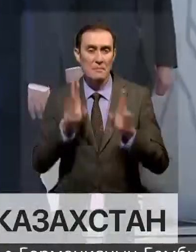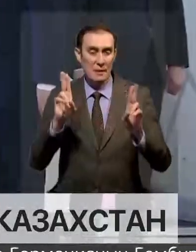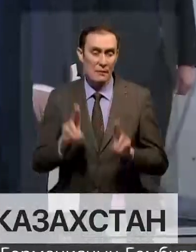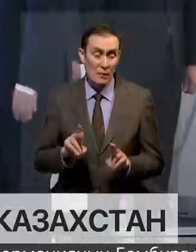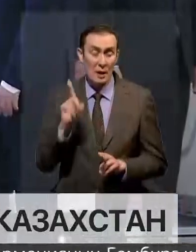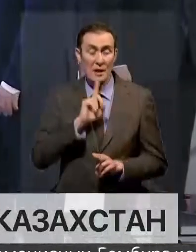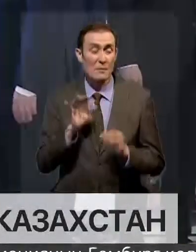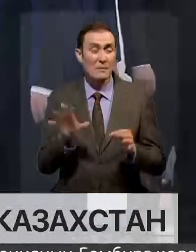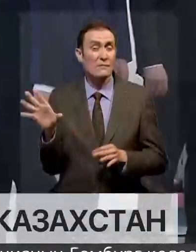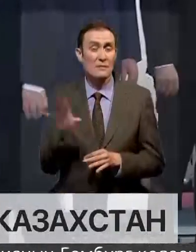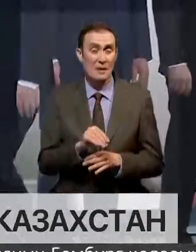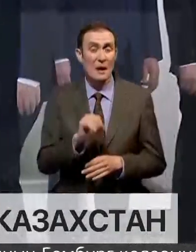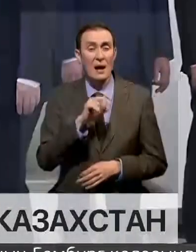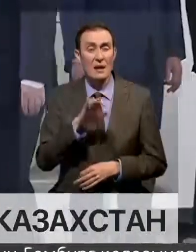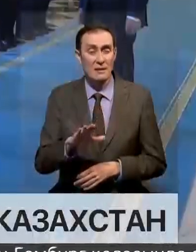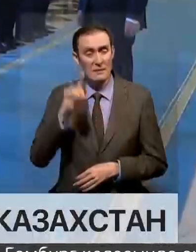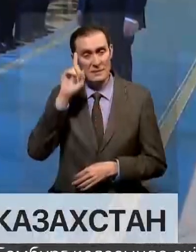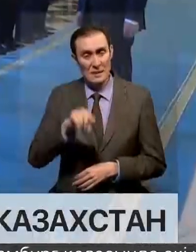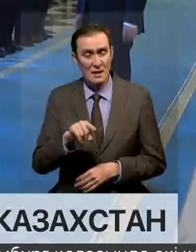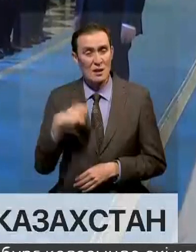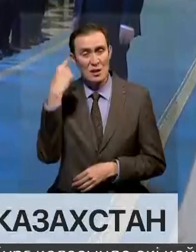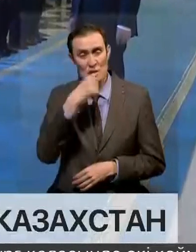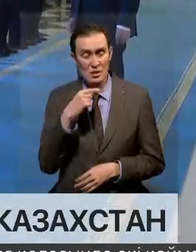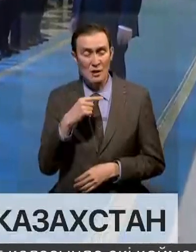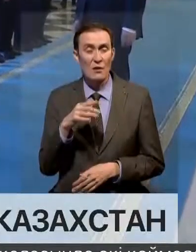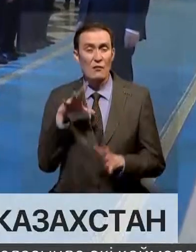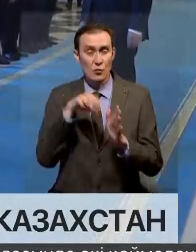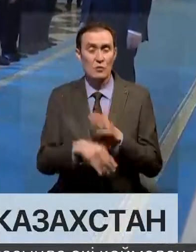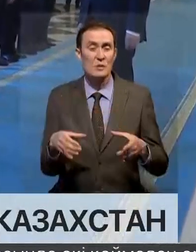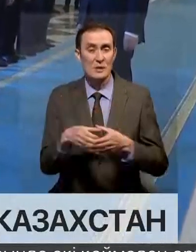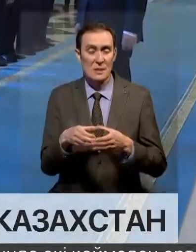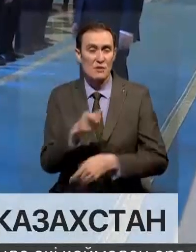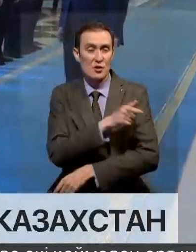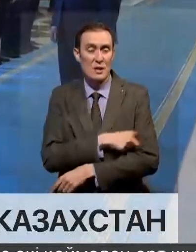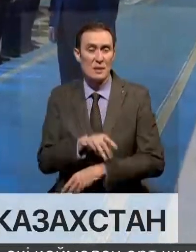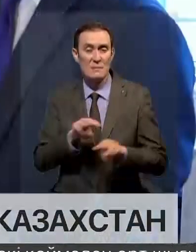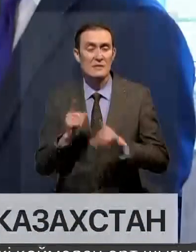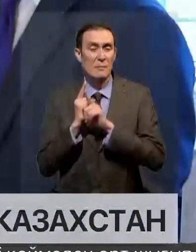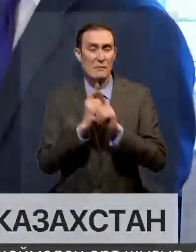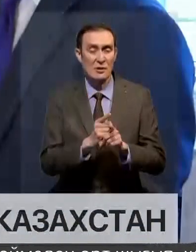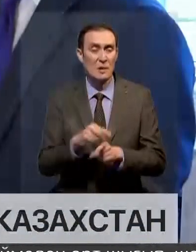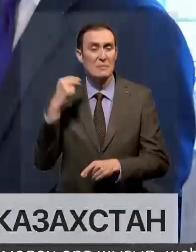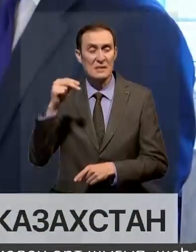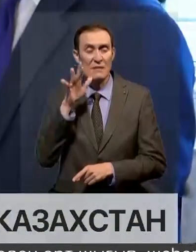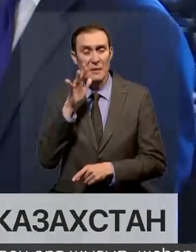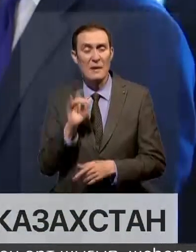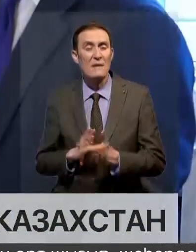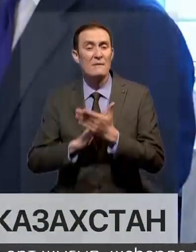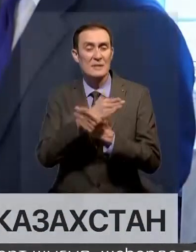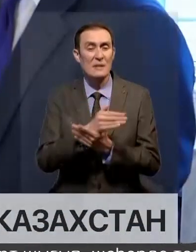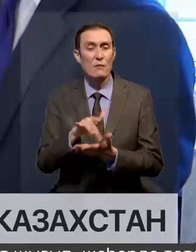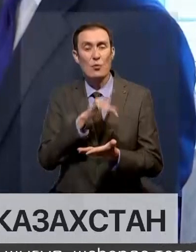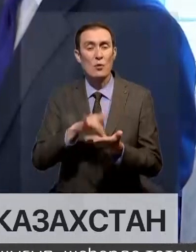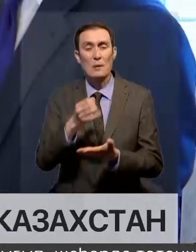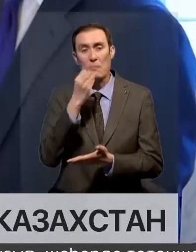хотя практически всех Ильхам Алиев знает лично. Почти в том же составе члены Кабмина сопровождали президента во время визита в Баку